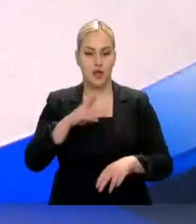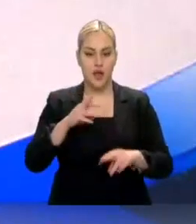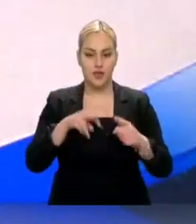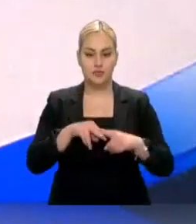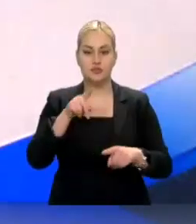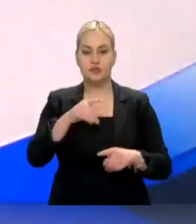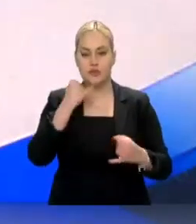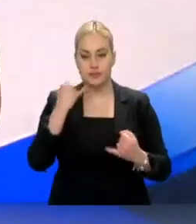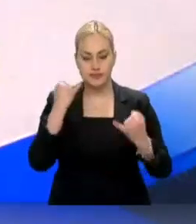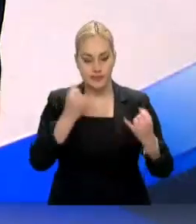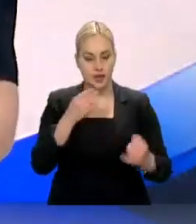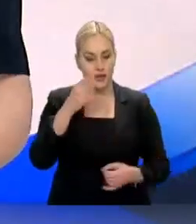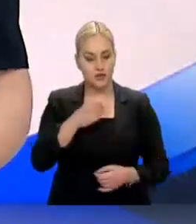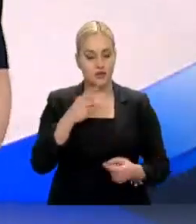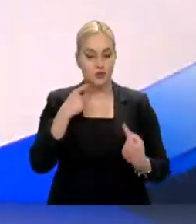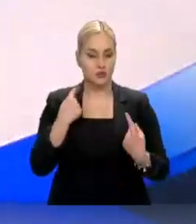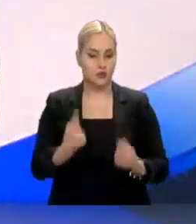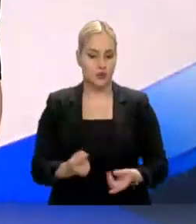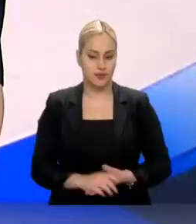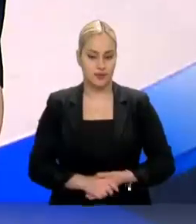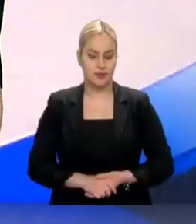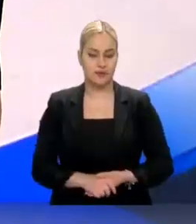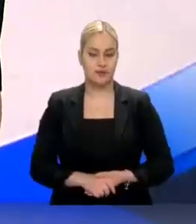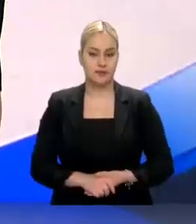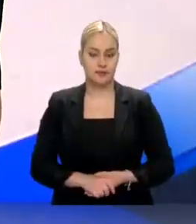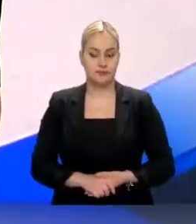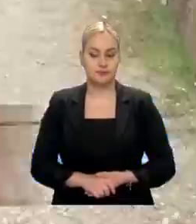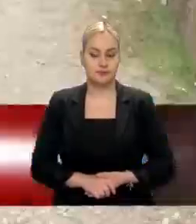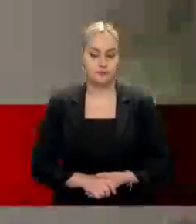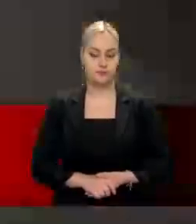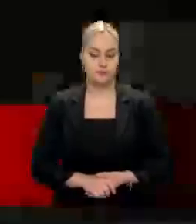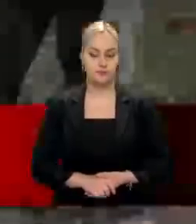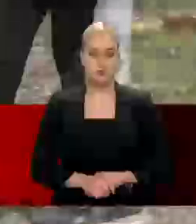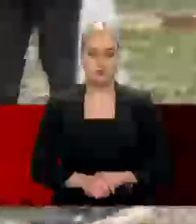gönderen Alex Çınar'ı da ziyaret edeceğini söyledi